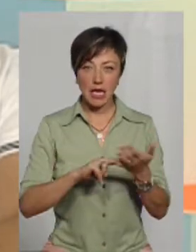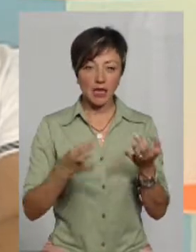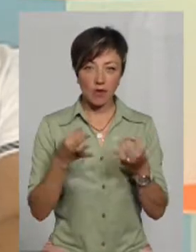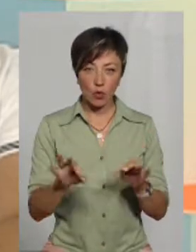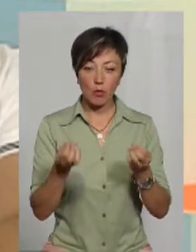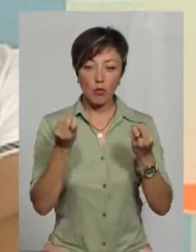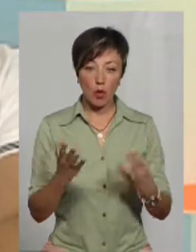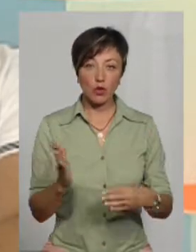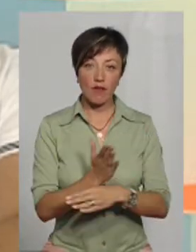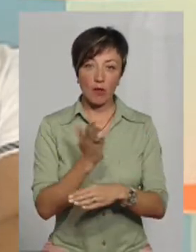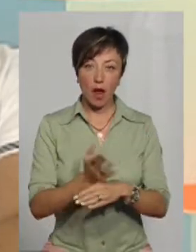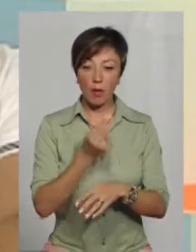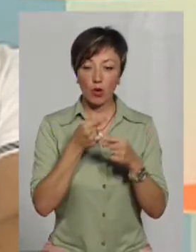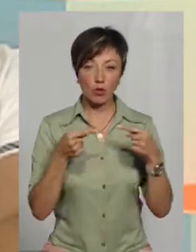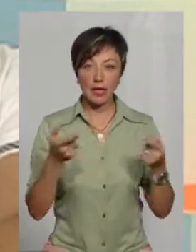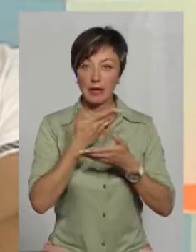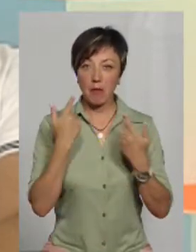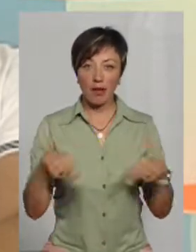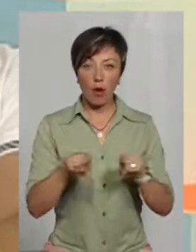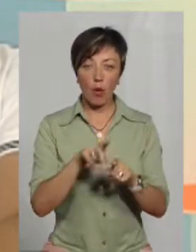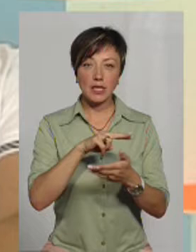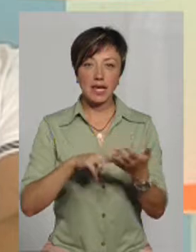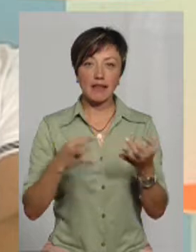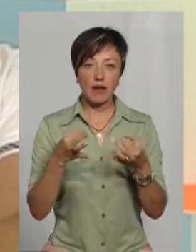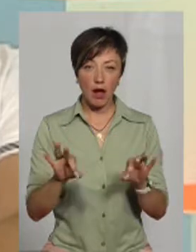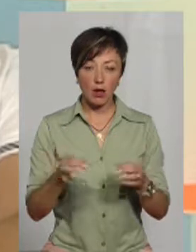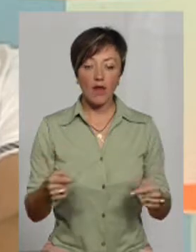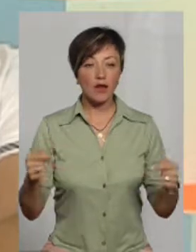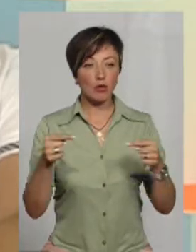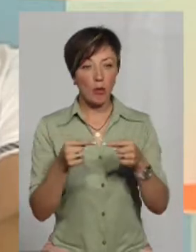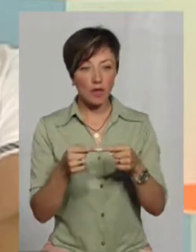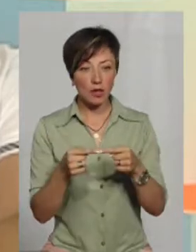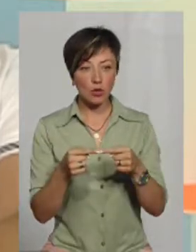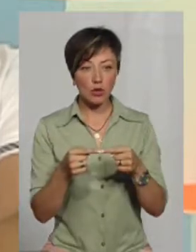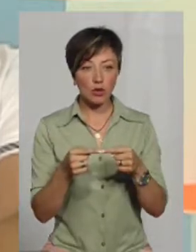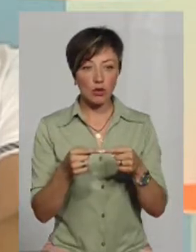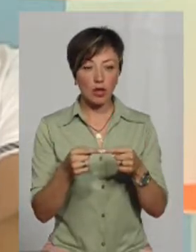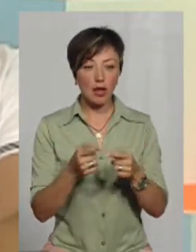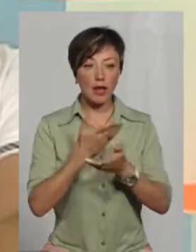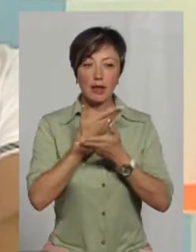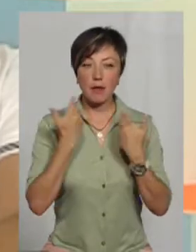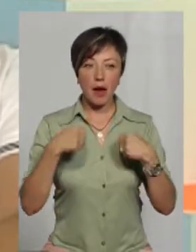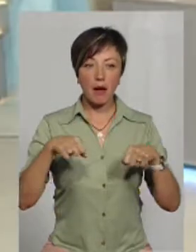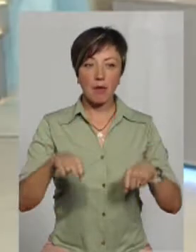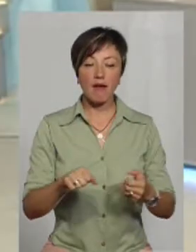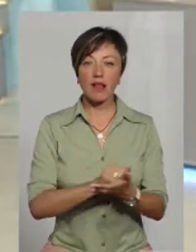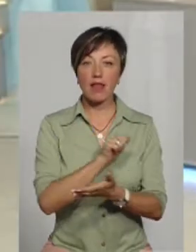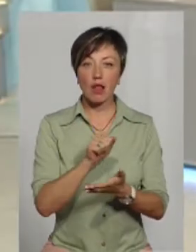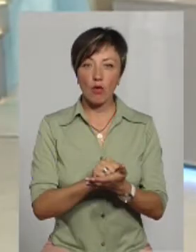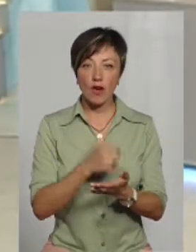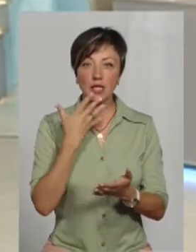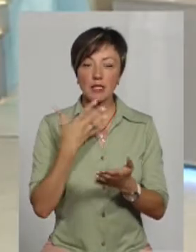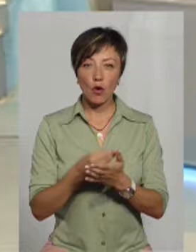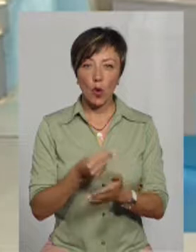просто виробляє продукцію, не маючи такого сертифіката, відповідно, вона не має права декларувати